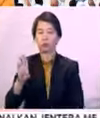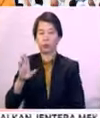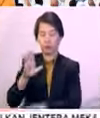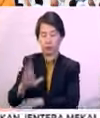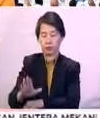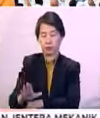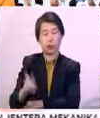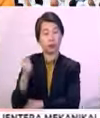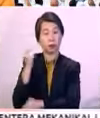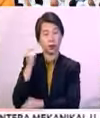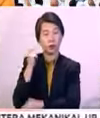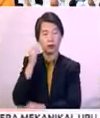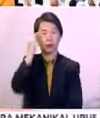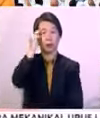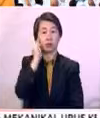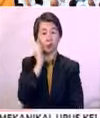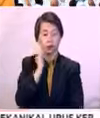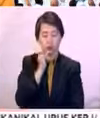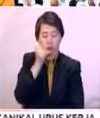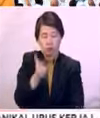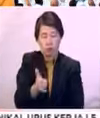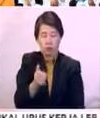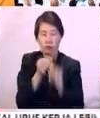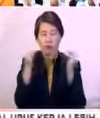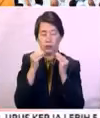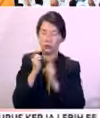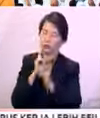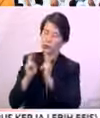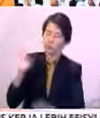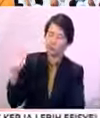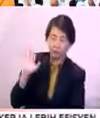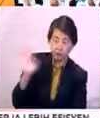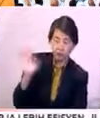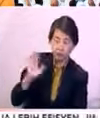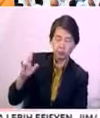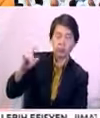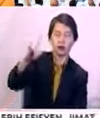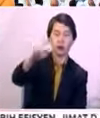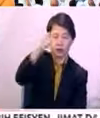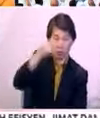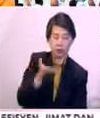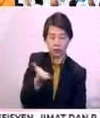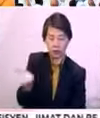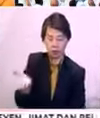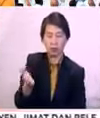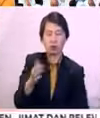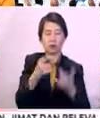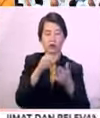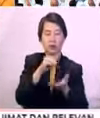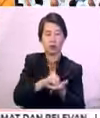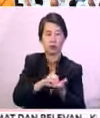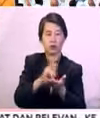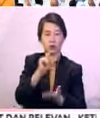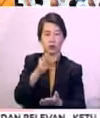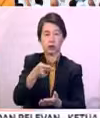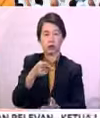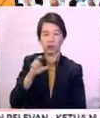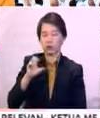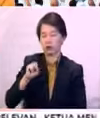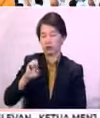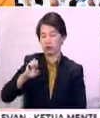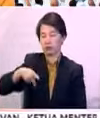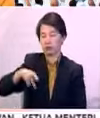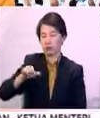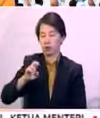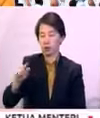petang tadi. Tun Dr. Mahathir Mohamad hadir pada majlis mengucapkan selamat jalan kepada mereka di Kompleks TH Sepang.